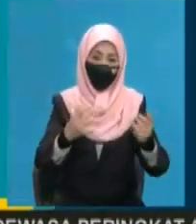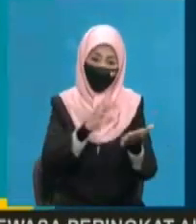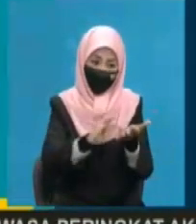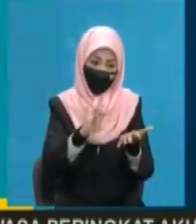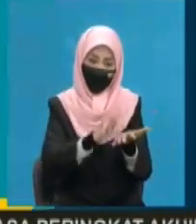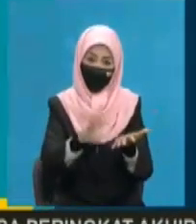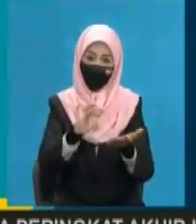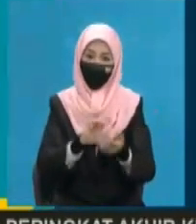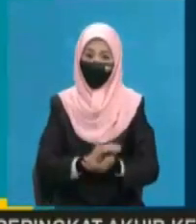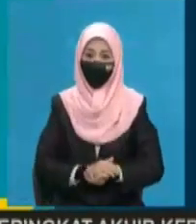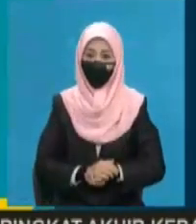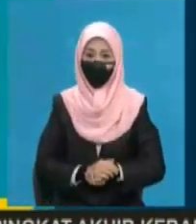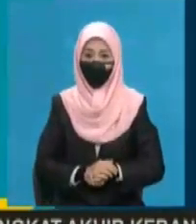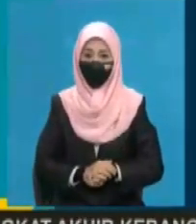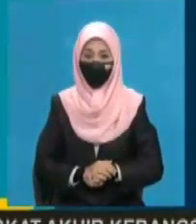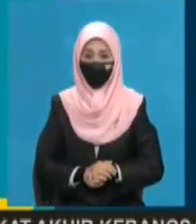sosial